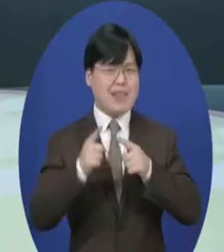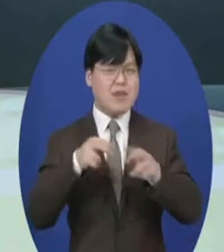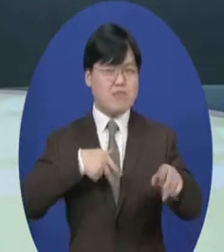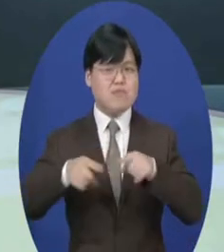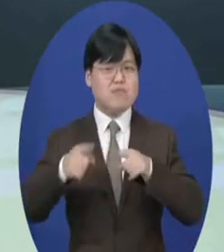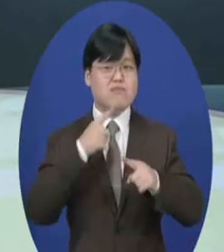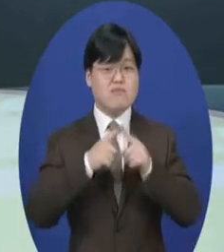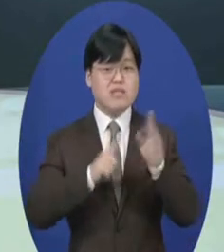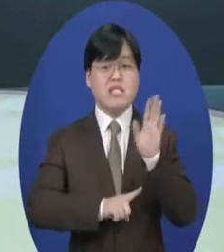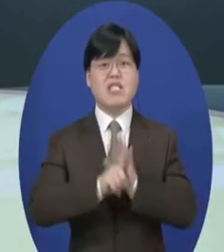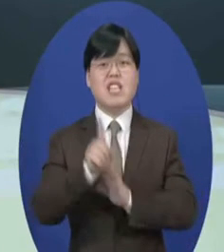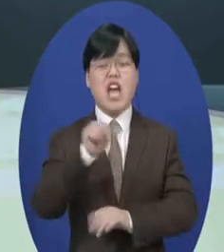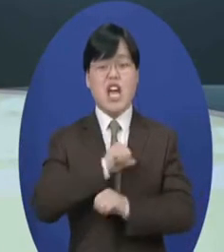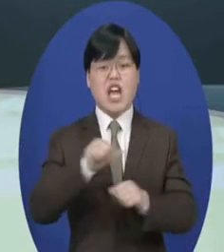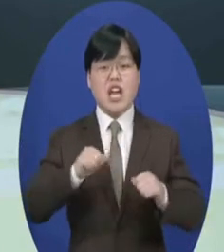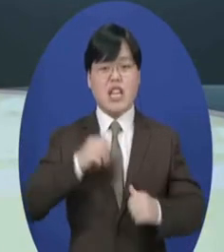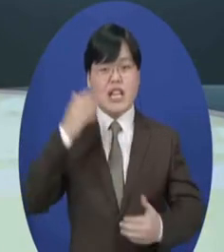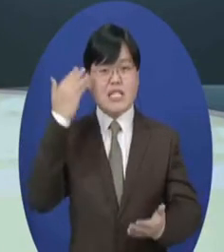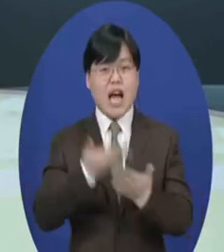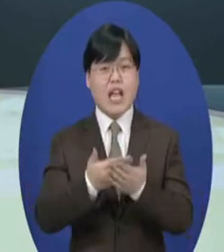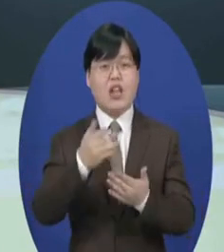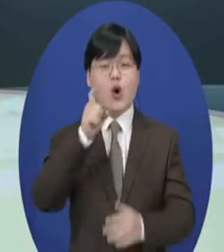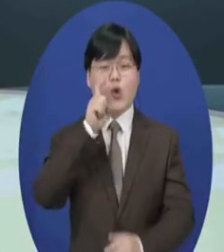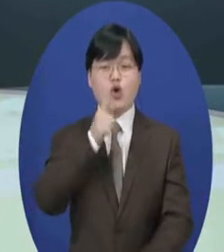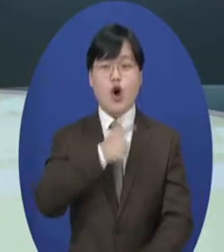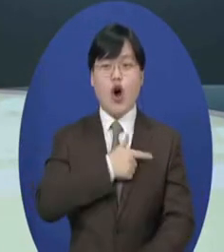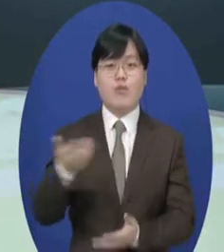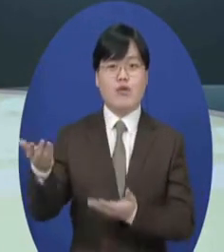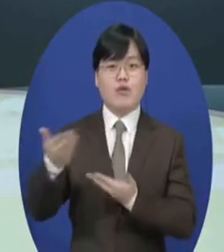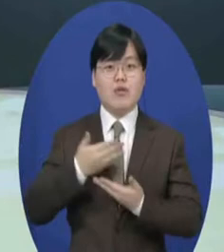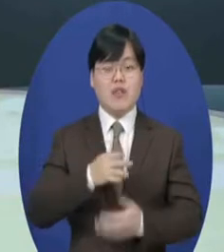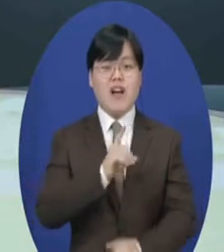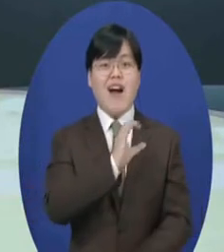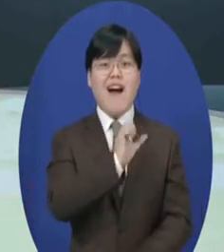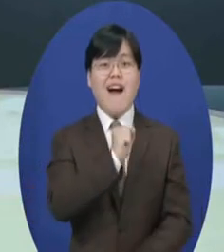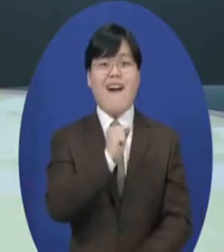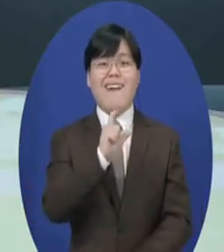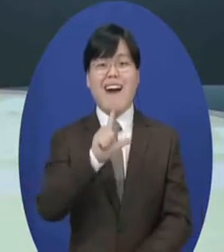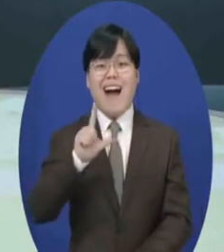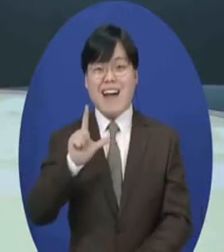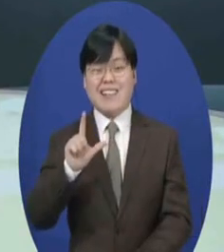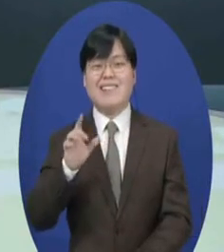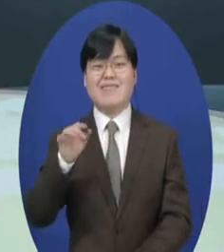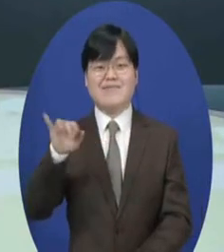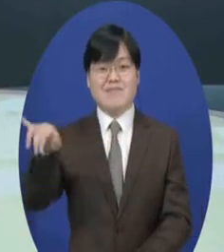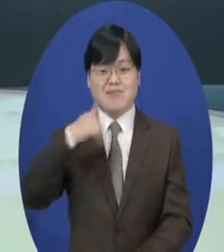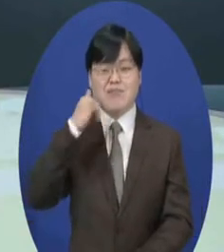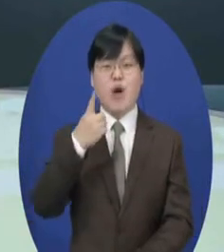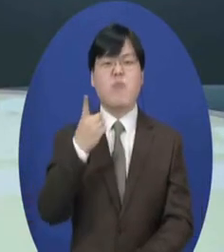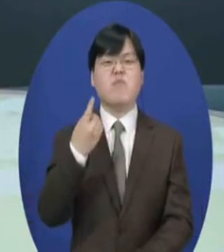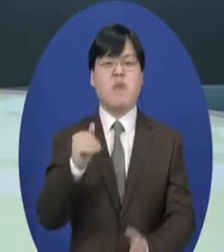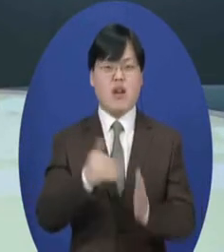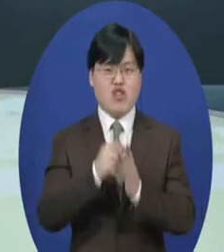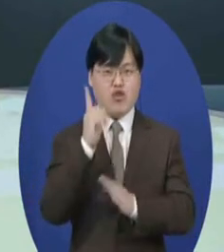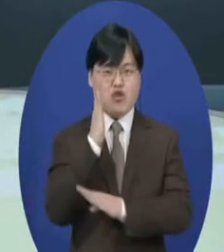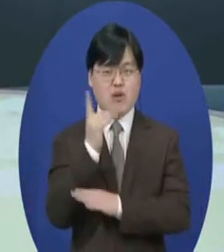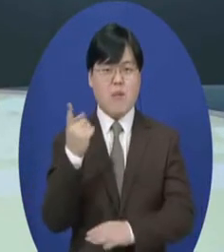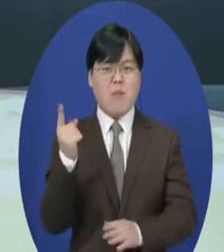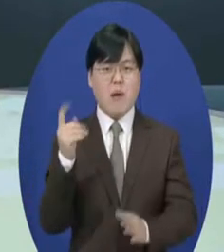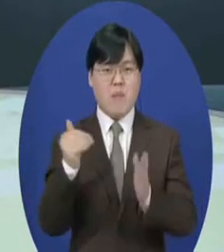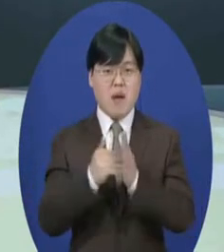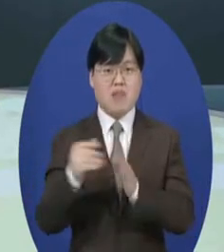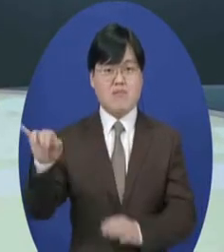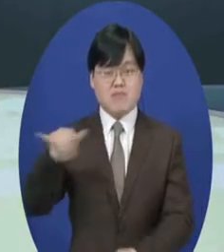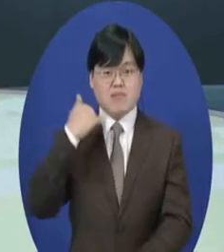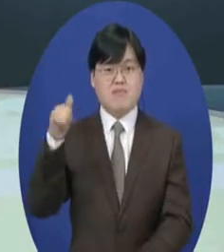Хатуулаараа тогтоосноос хойш иргэдээс ирж байгаа санал хүсэлт гомдлыг хүлээн авч барагдуулж байгаа колл центрт өдөрт 1000 гаруй иргэд хандаж байна. Улсын онцгой комисс нийслэлийн